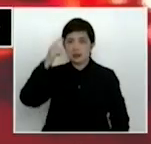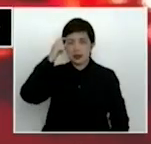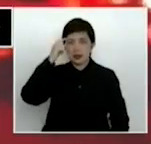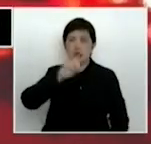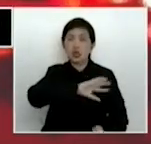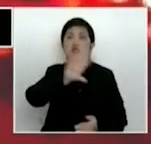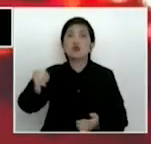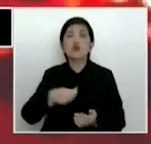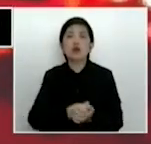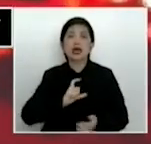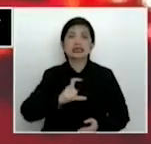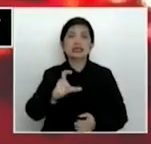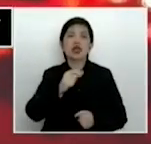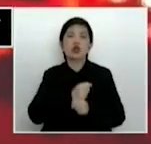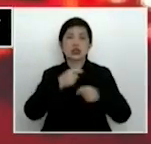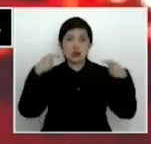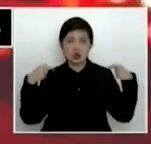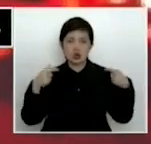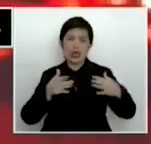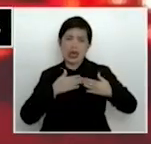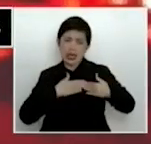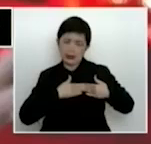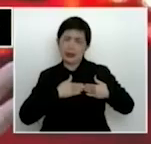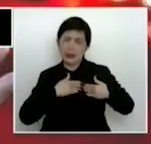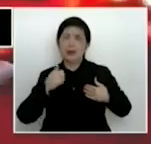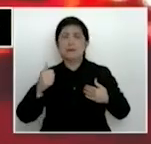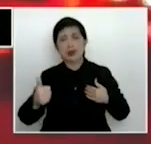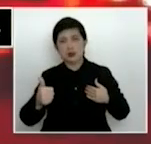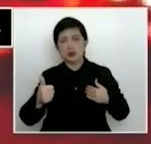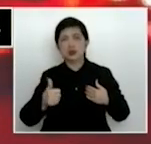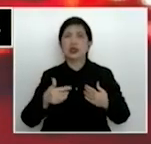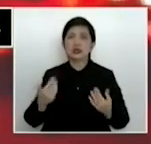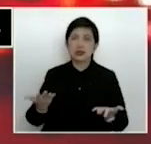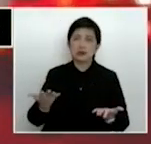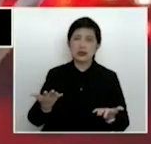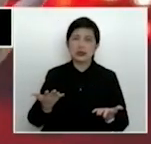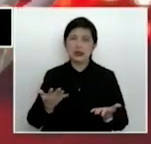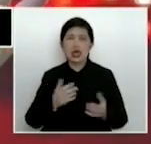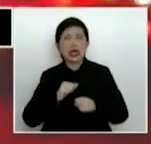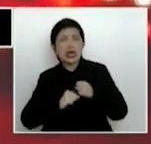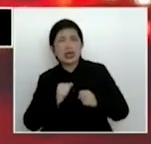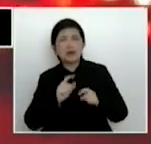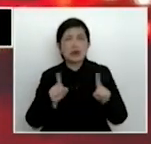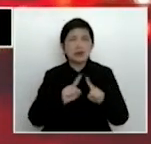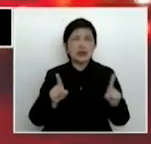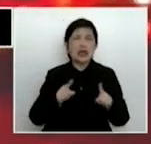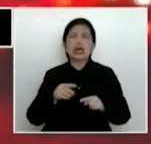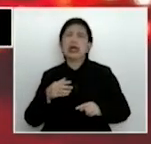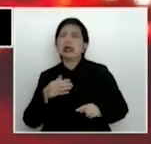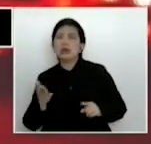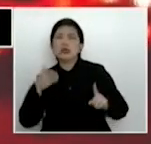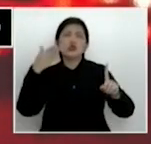semua calon gubernur punya niat baik mungkin gaya caranya beda-beda tapi tujuannya sama ya